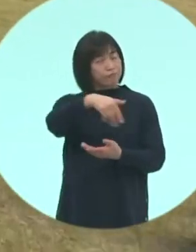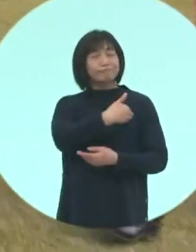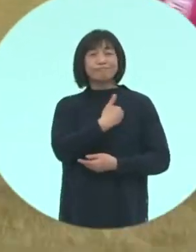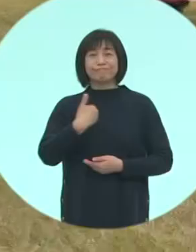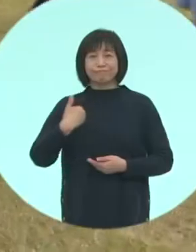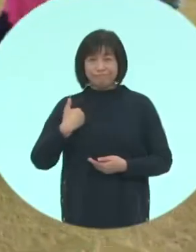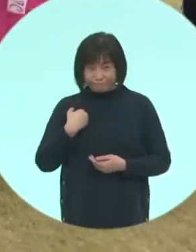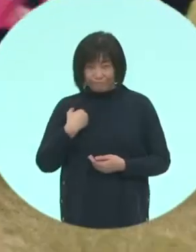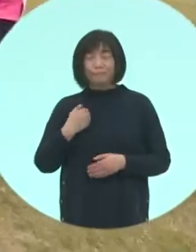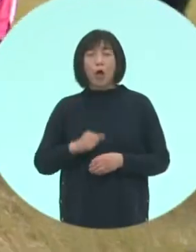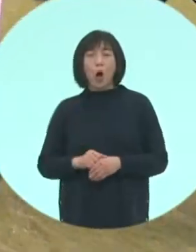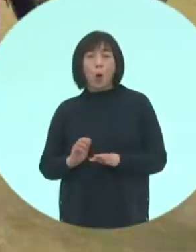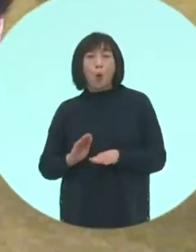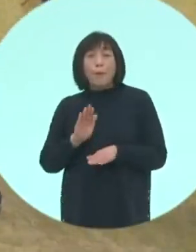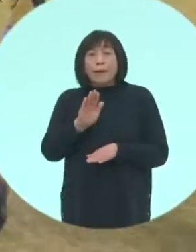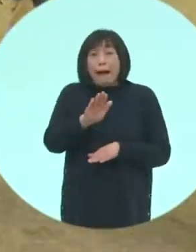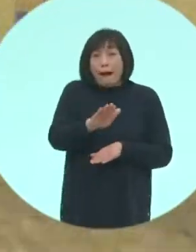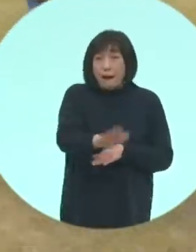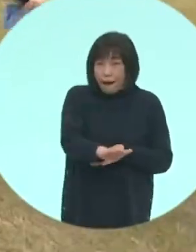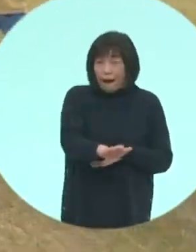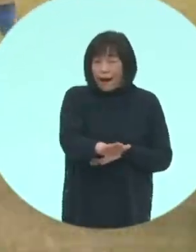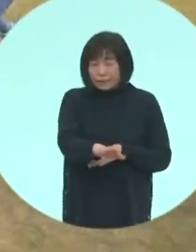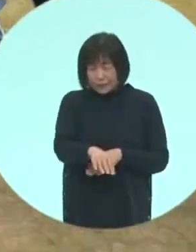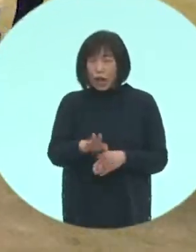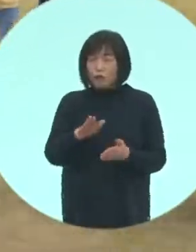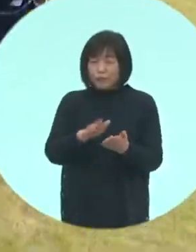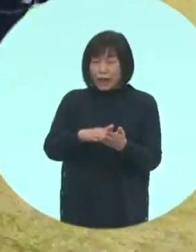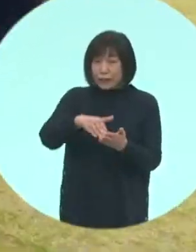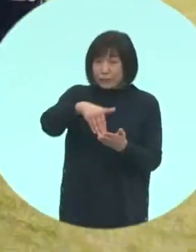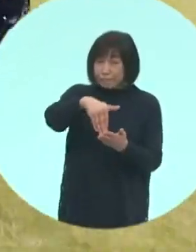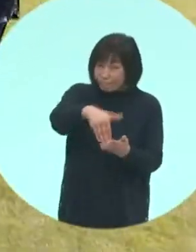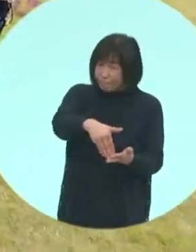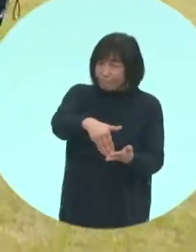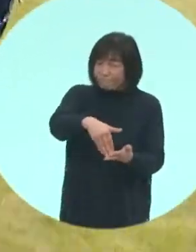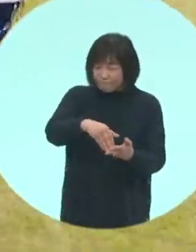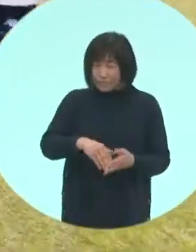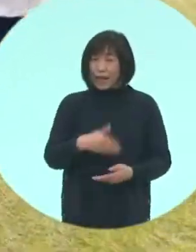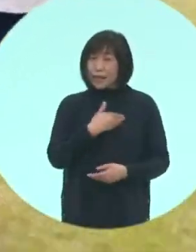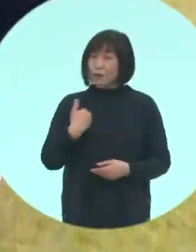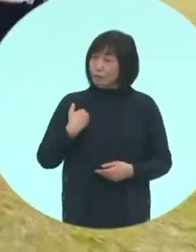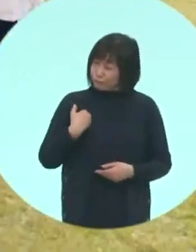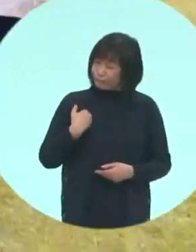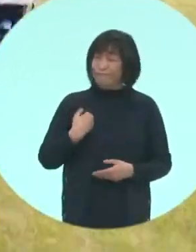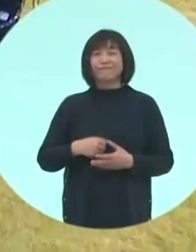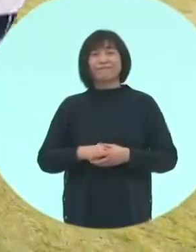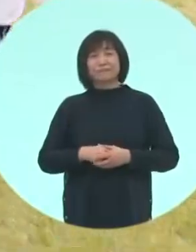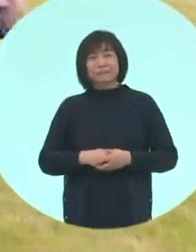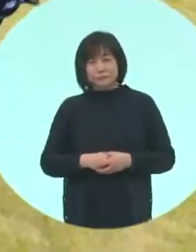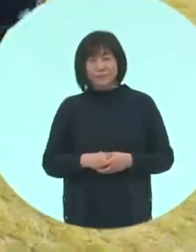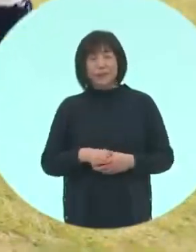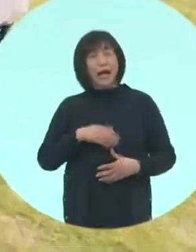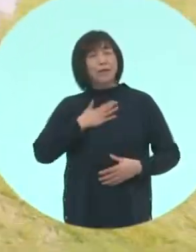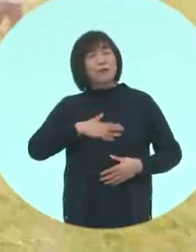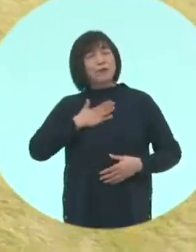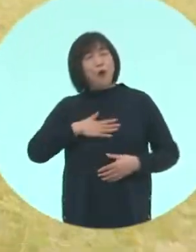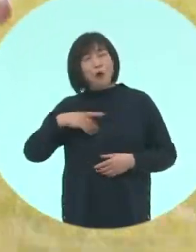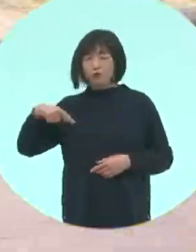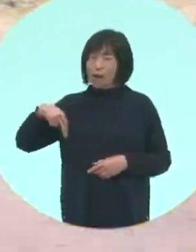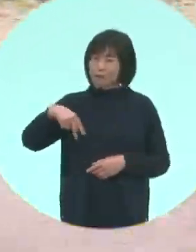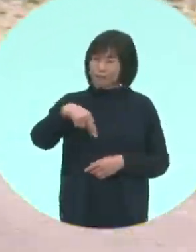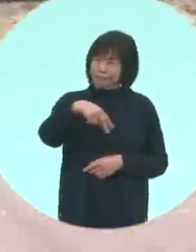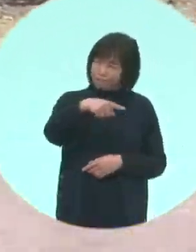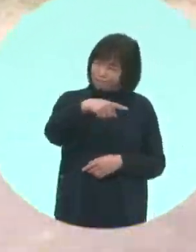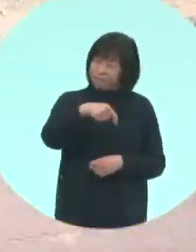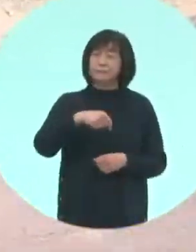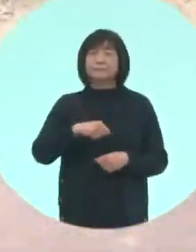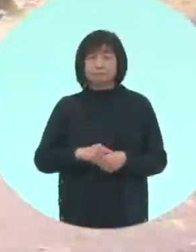いつもよりちょっと大股を意識してね、指先使いましょう。指先大丈夫ですか？ 気持ちよく歩きましょう。